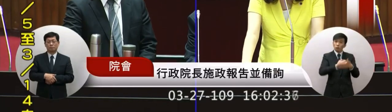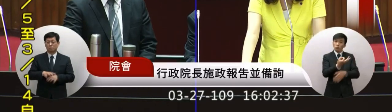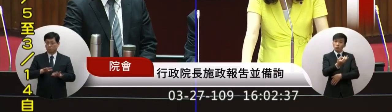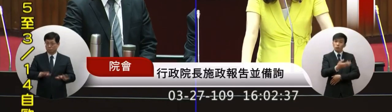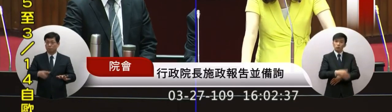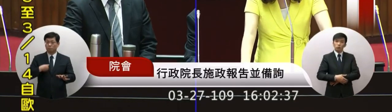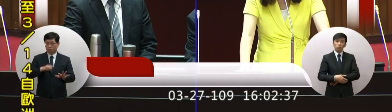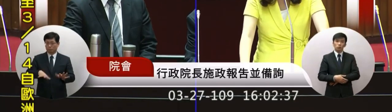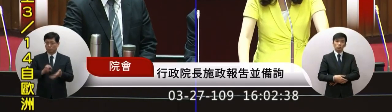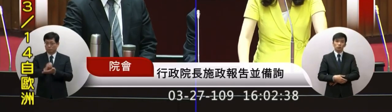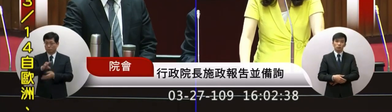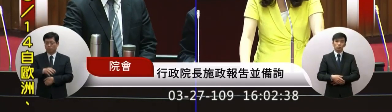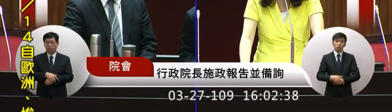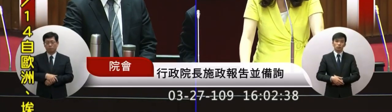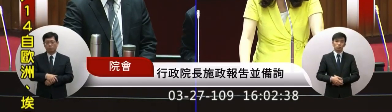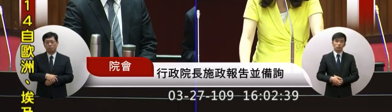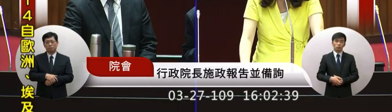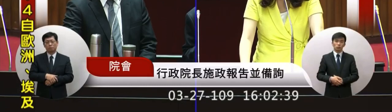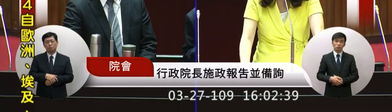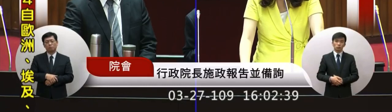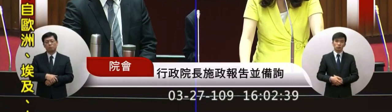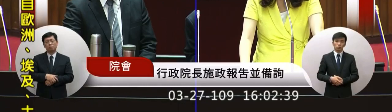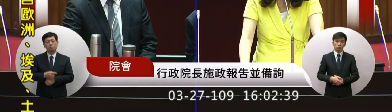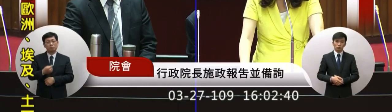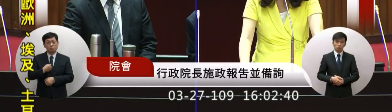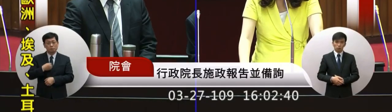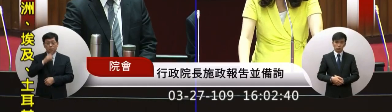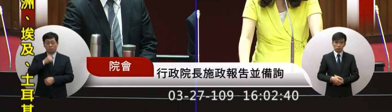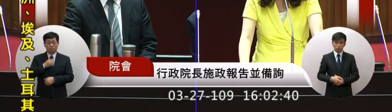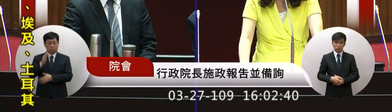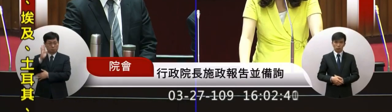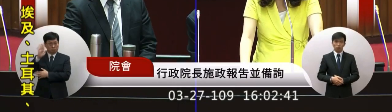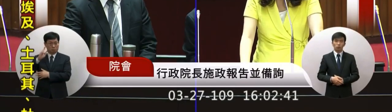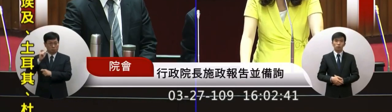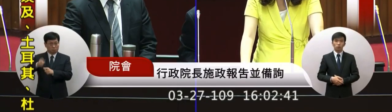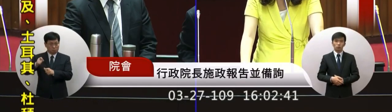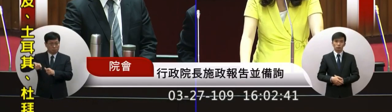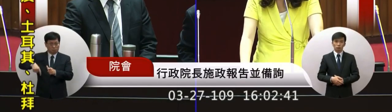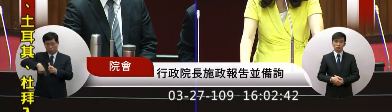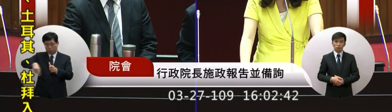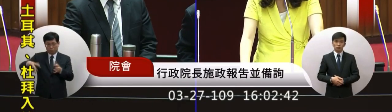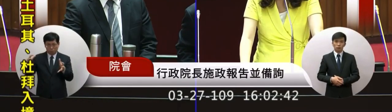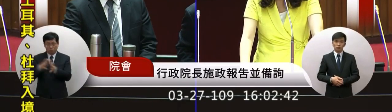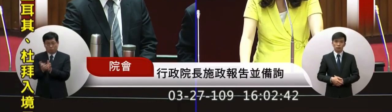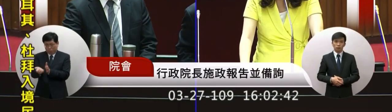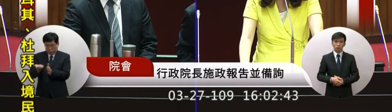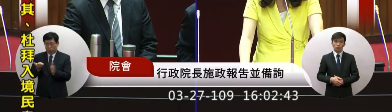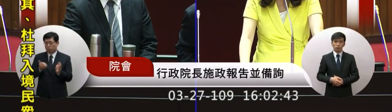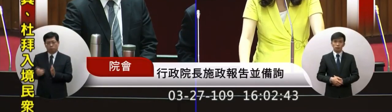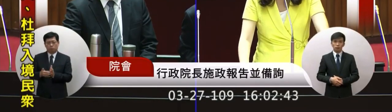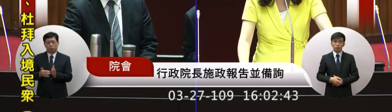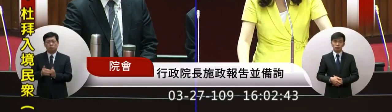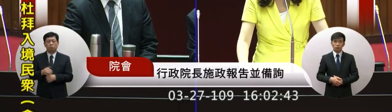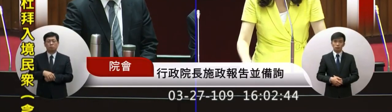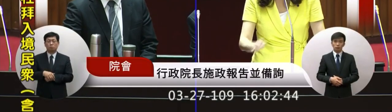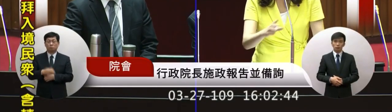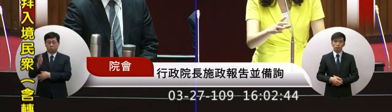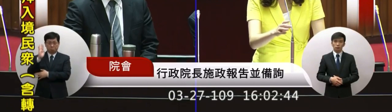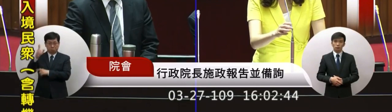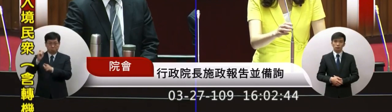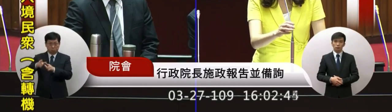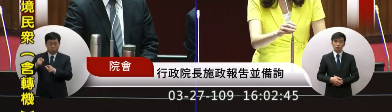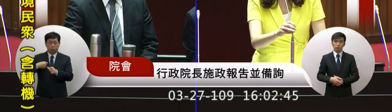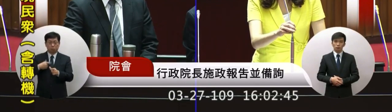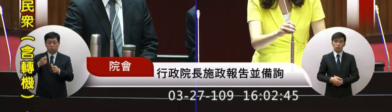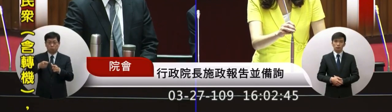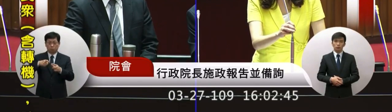即马遮来讲有无？我迄个国营事业，遮拢提早来集评啊。国营事业的